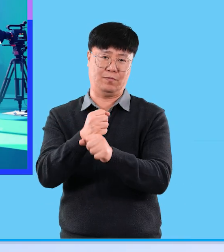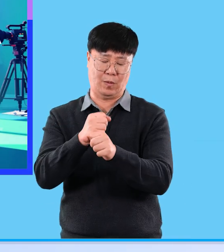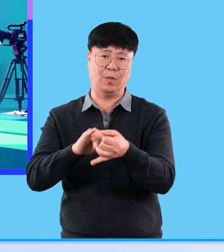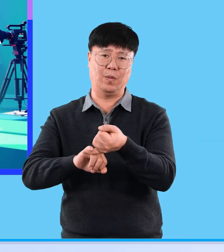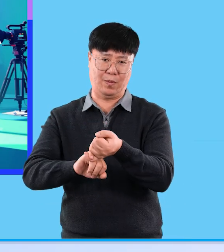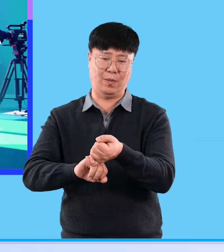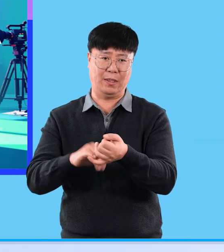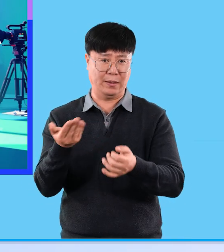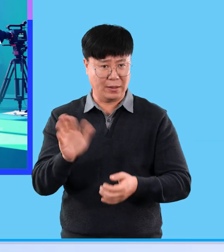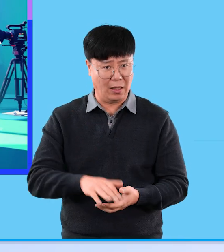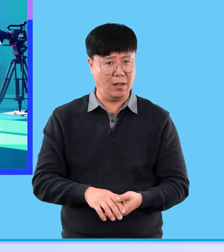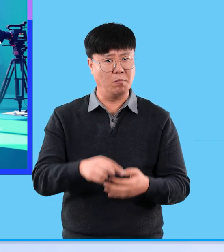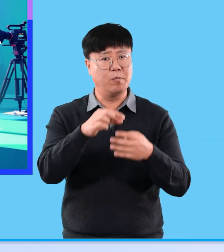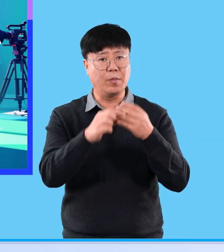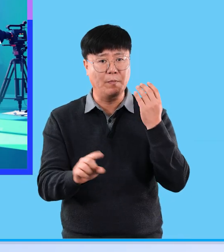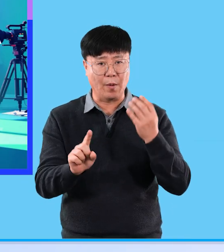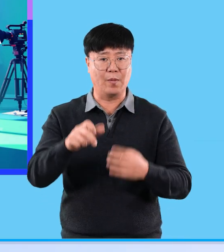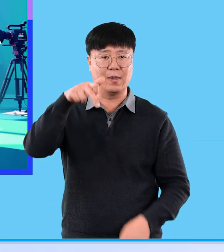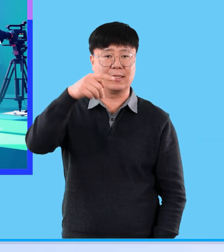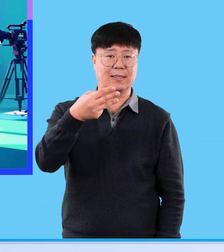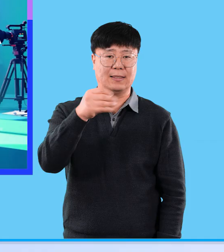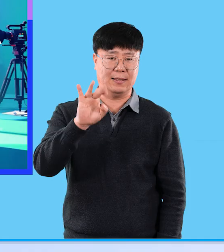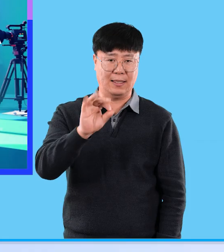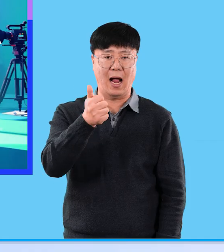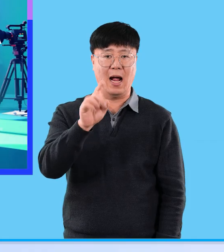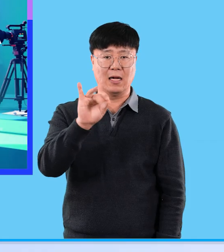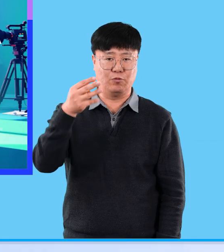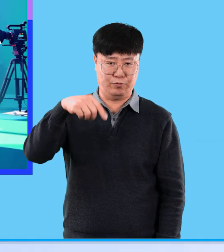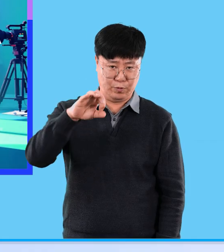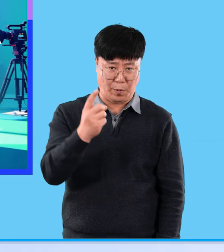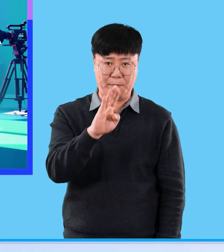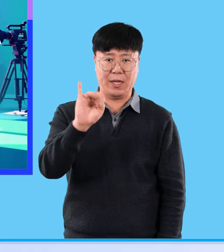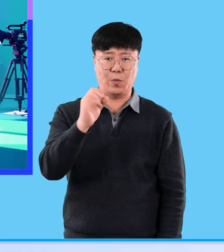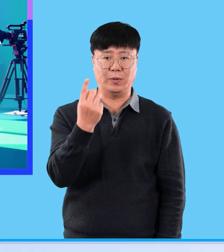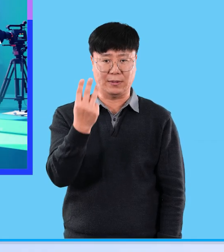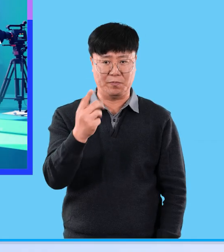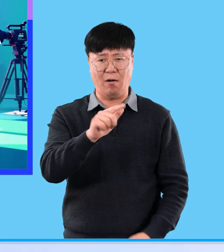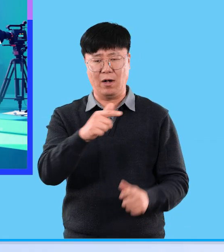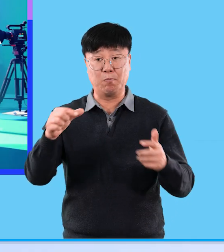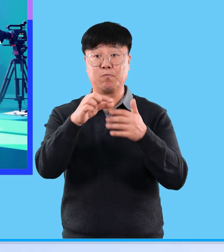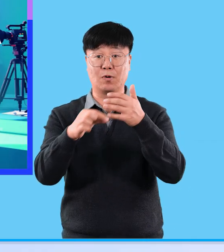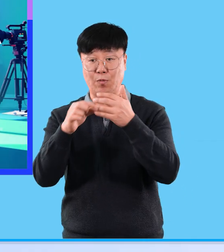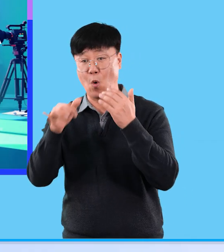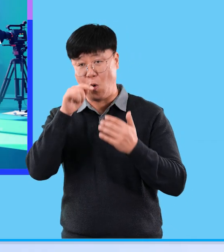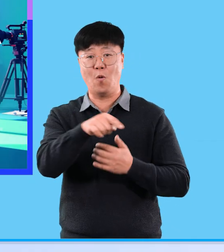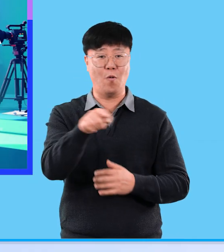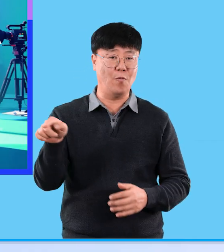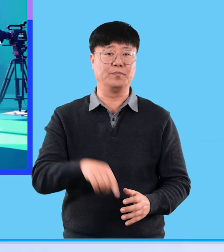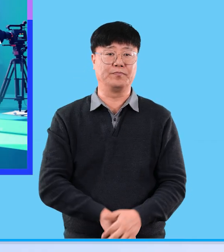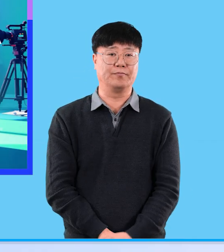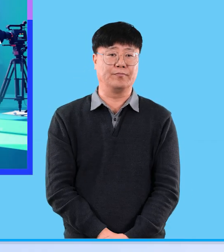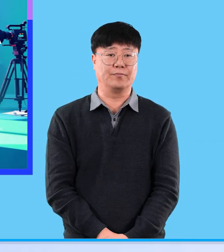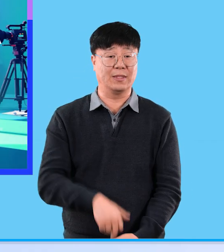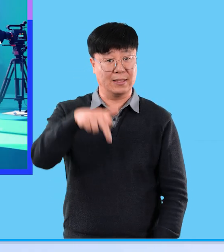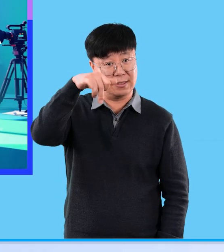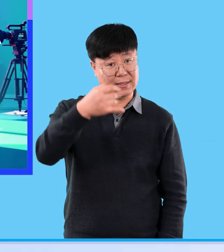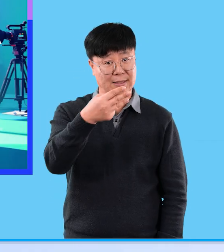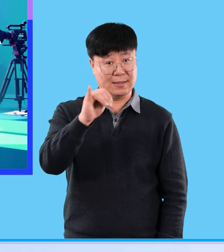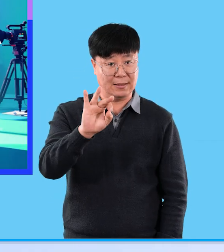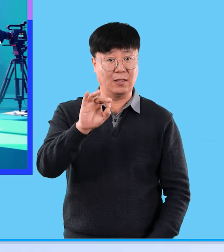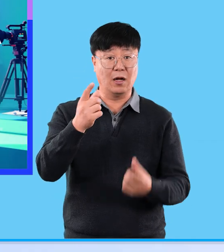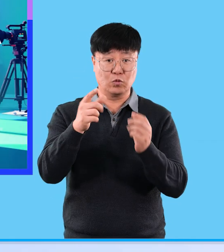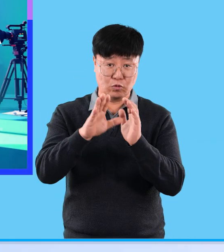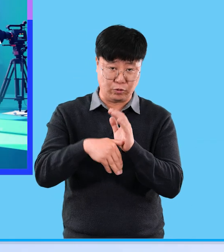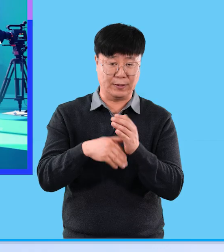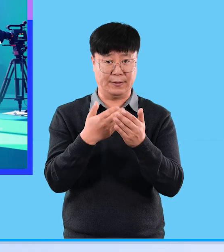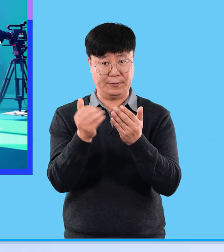만들어야 되는데 프로그램으로는 클린, 하이로, 비오3 다양한 프로그램이 있는데요. 클린 같은